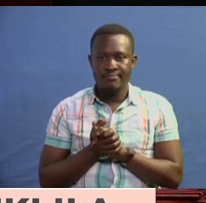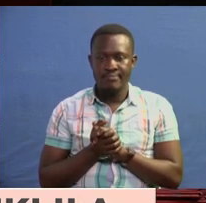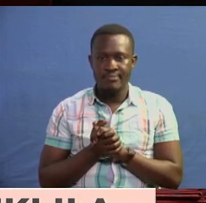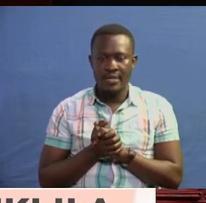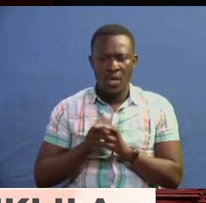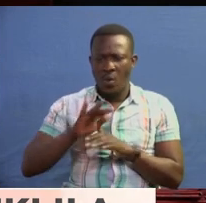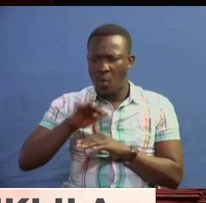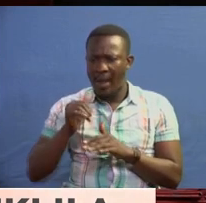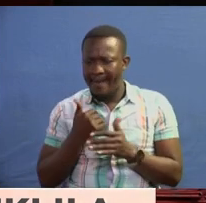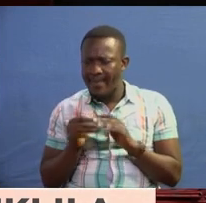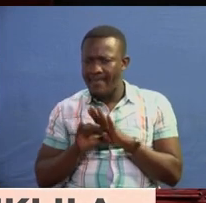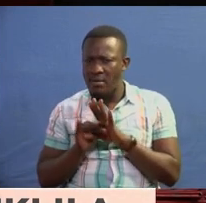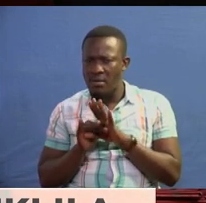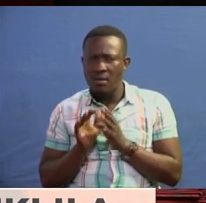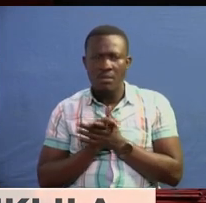and all other stakeholders